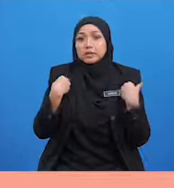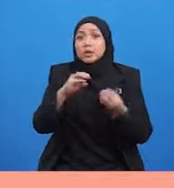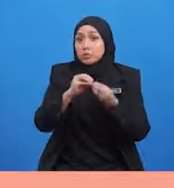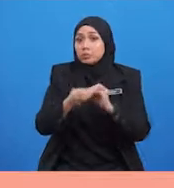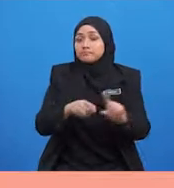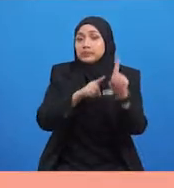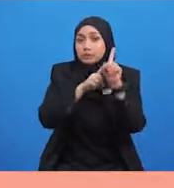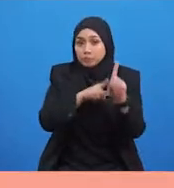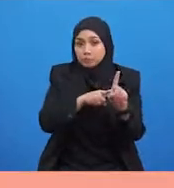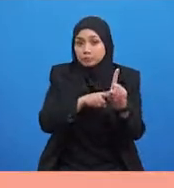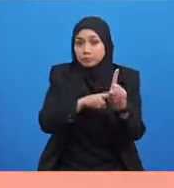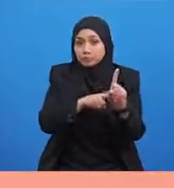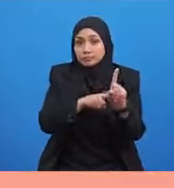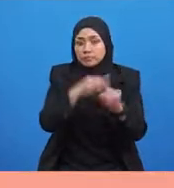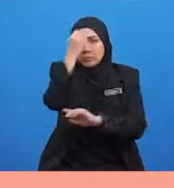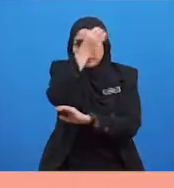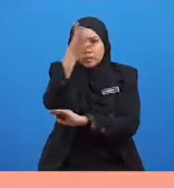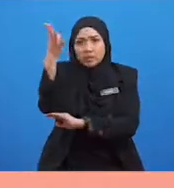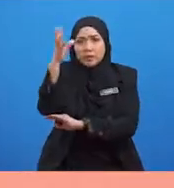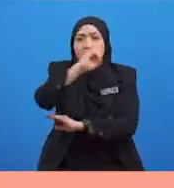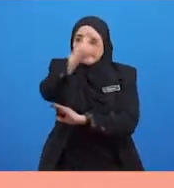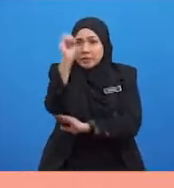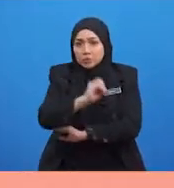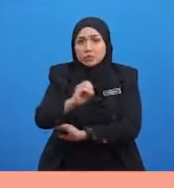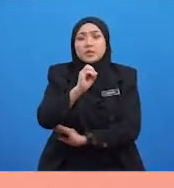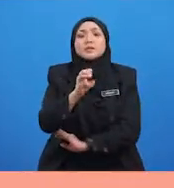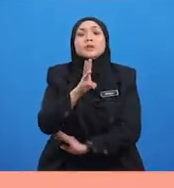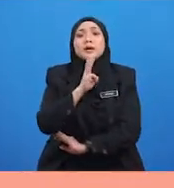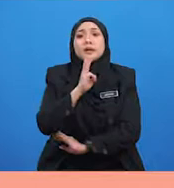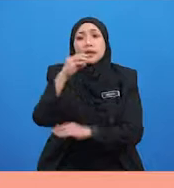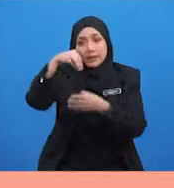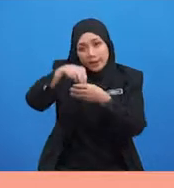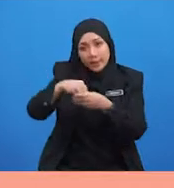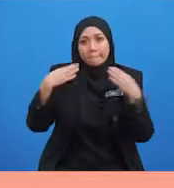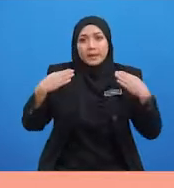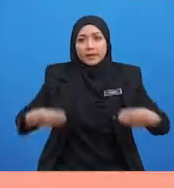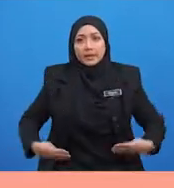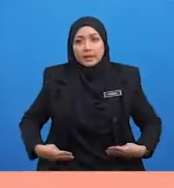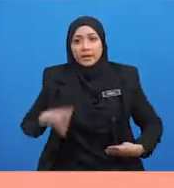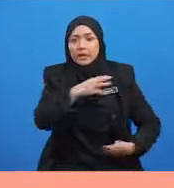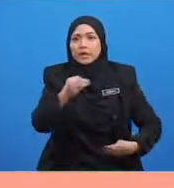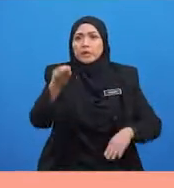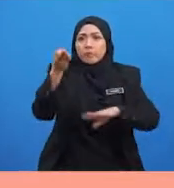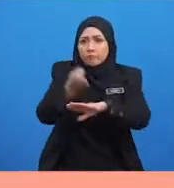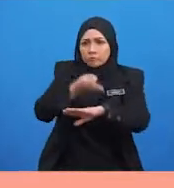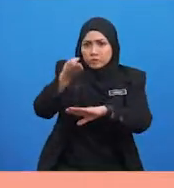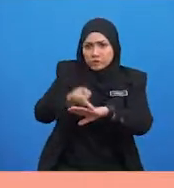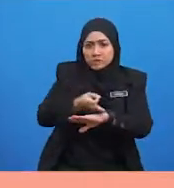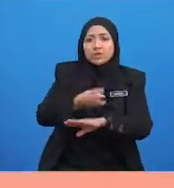menyatakan peratusan air dalam badan dan fungsi air dalam badan.